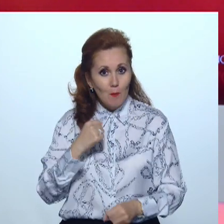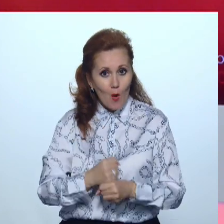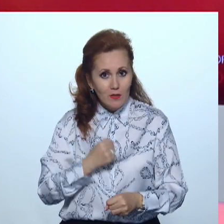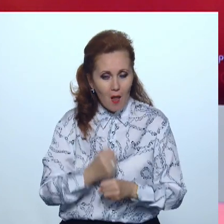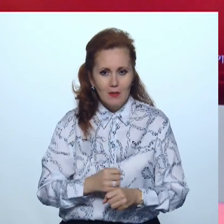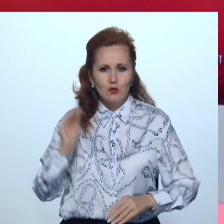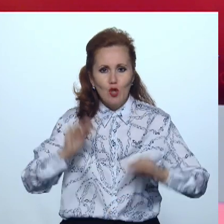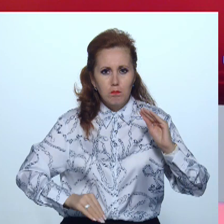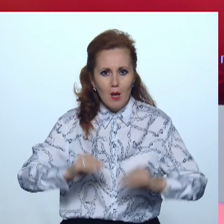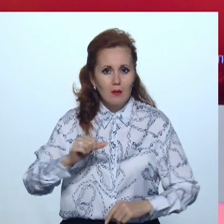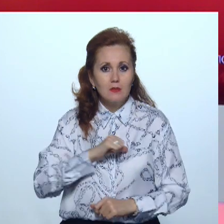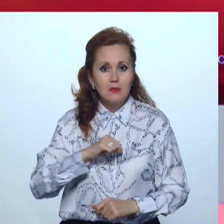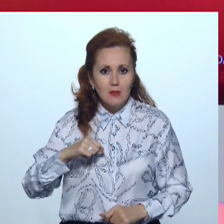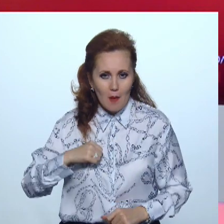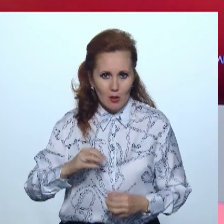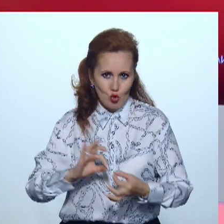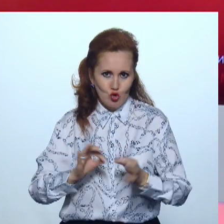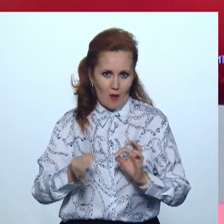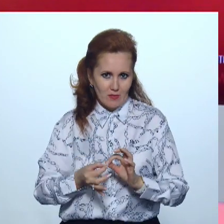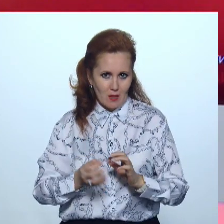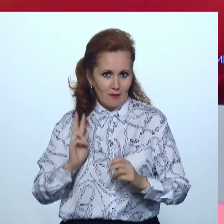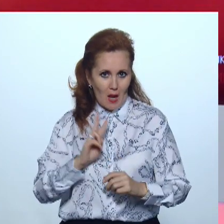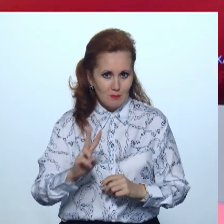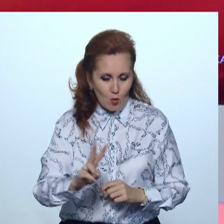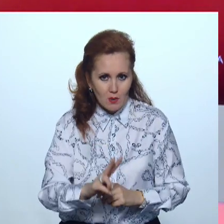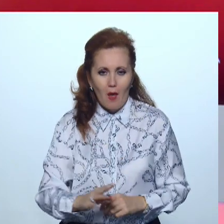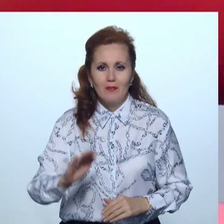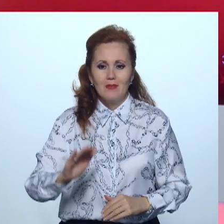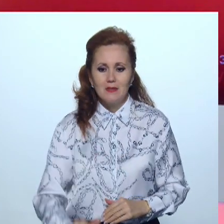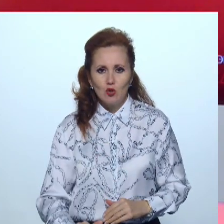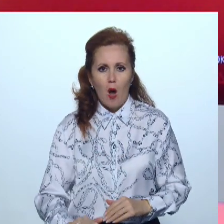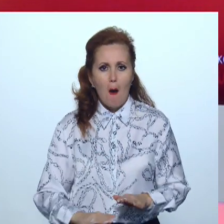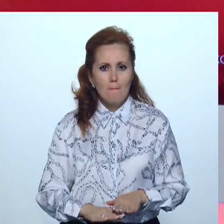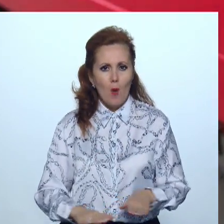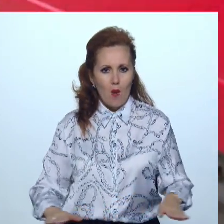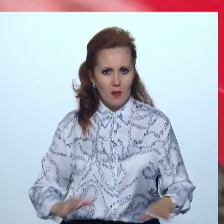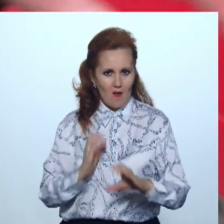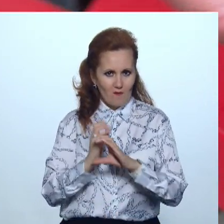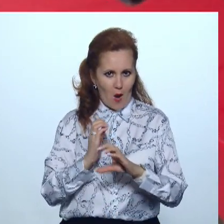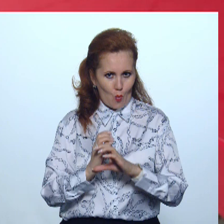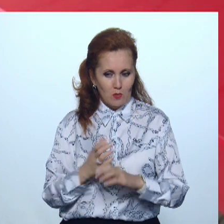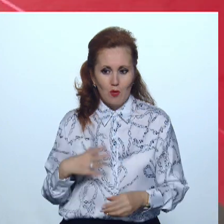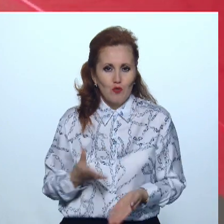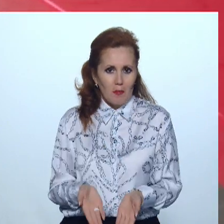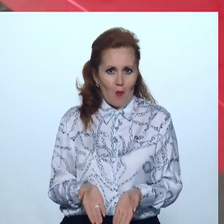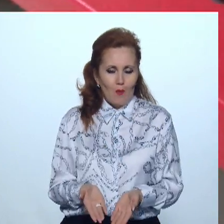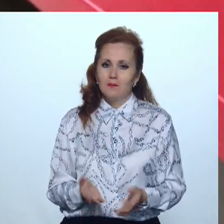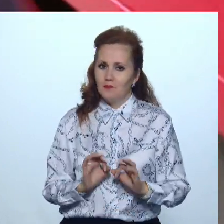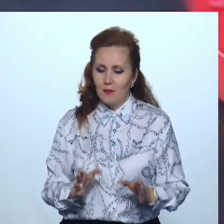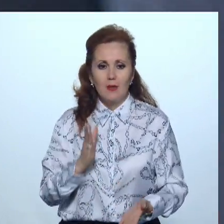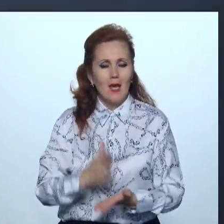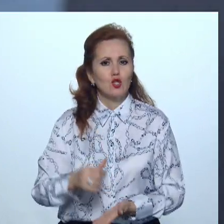транспортники собрали его сами. Получился низкопольный вагон. Зачем городу такой, знает Елена Обуховская. Установлена